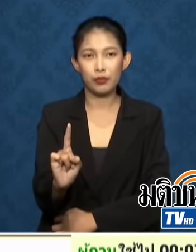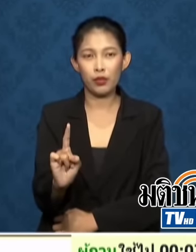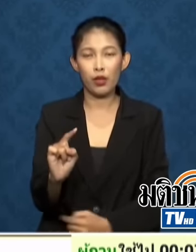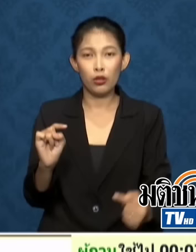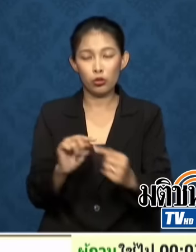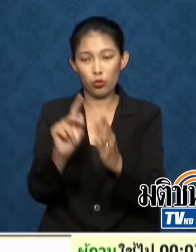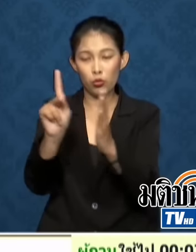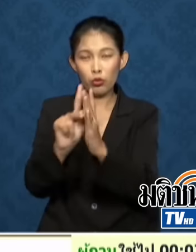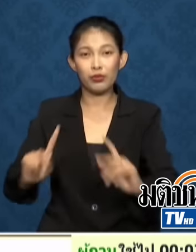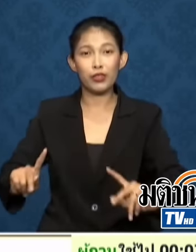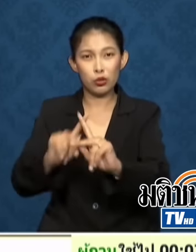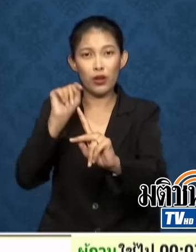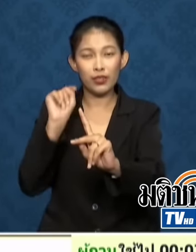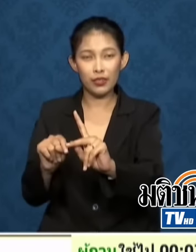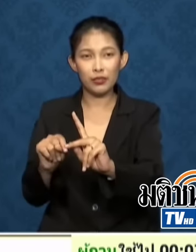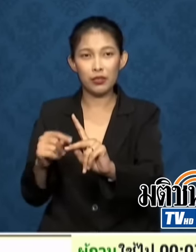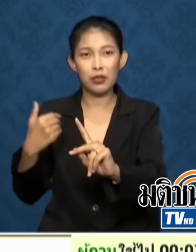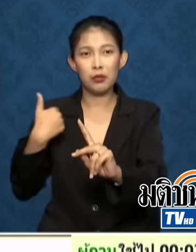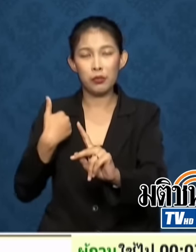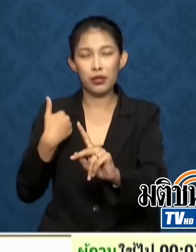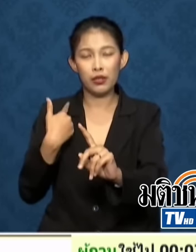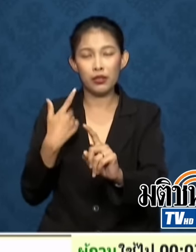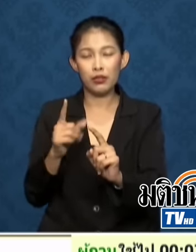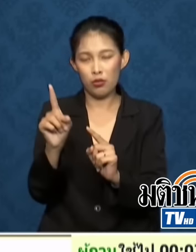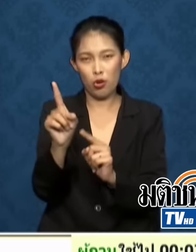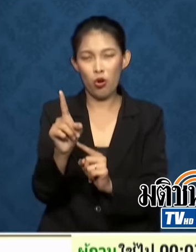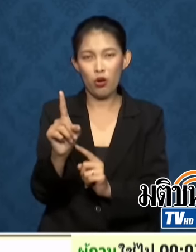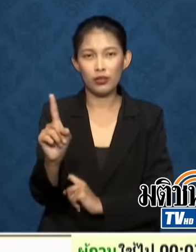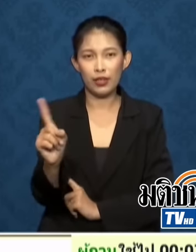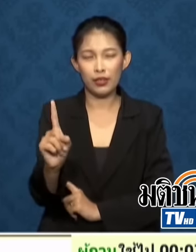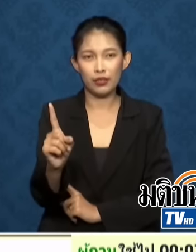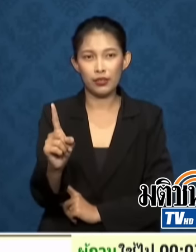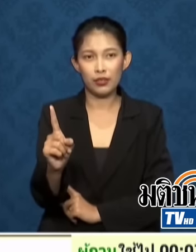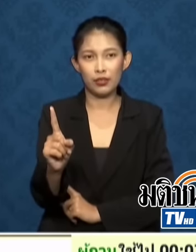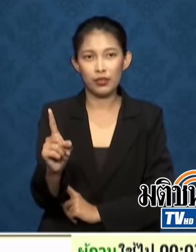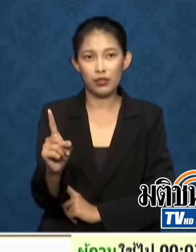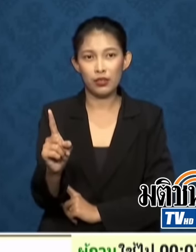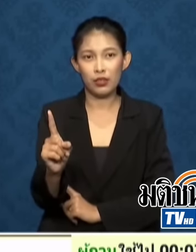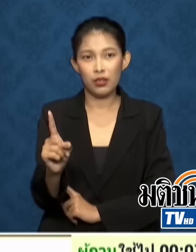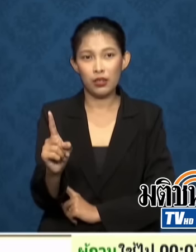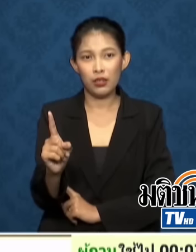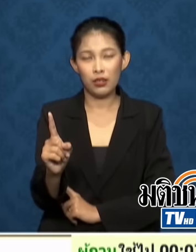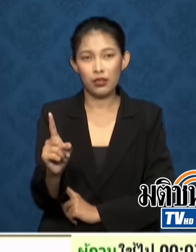ฎกระทรวงดังกล่าวก็มีอยู่หนึ่งข้อที่